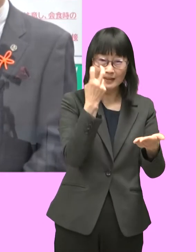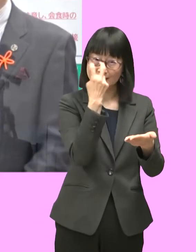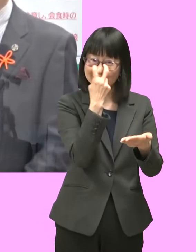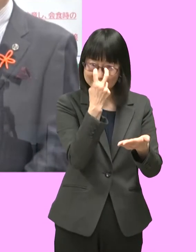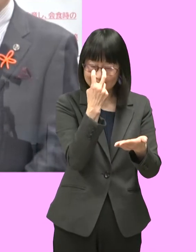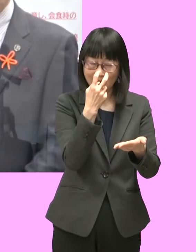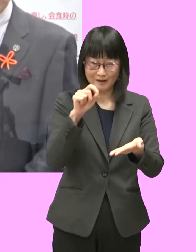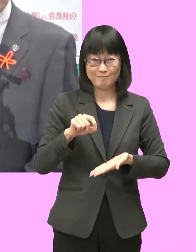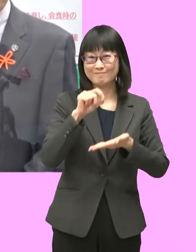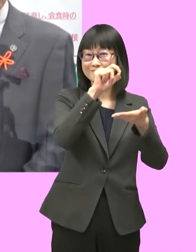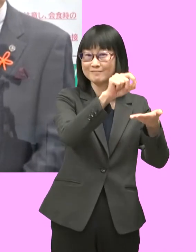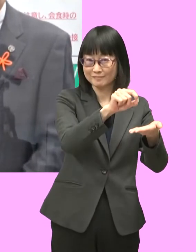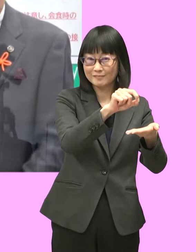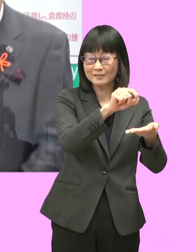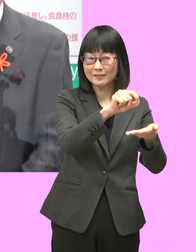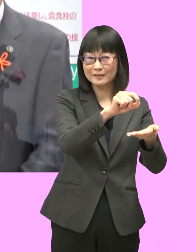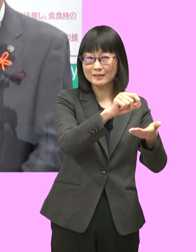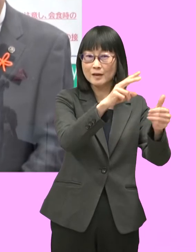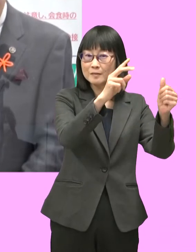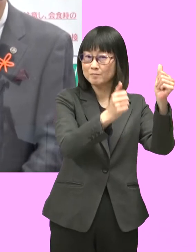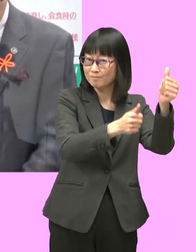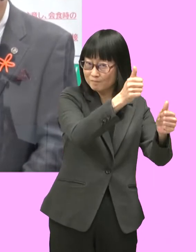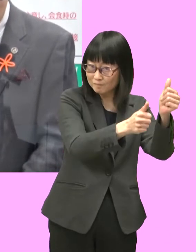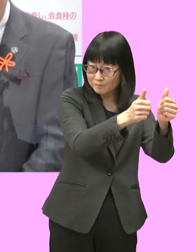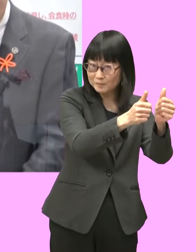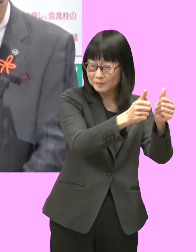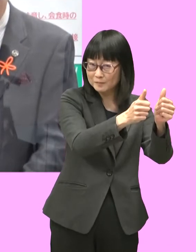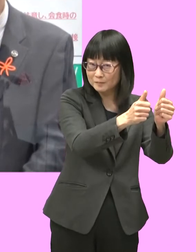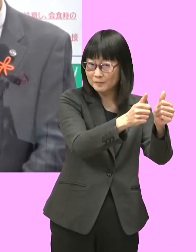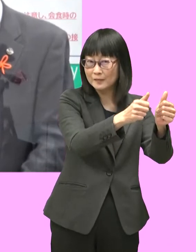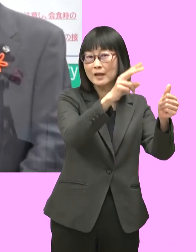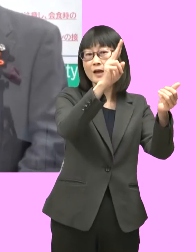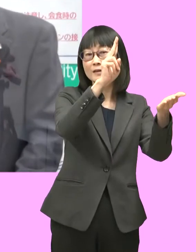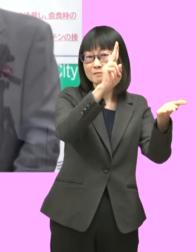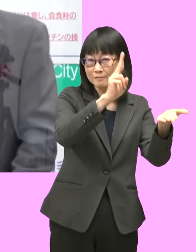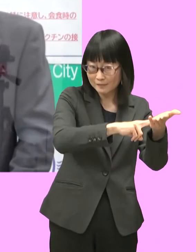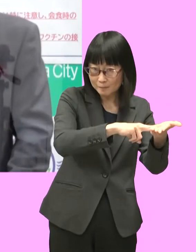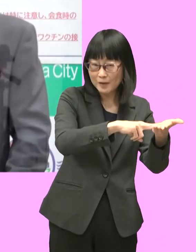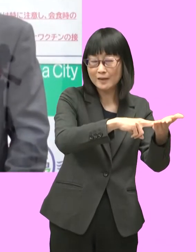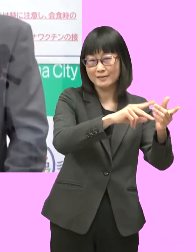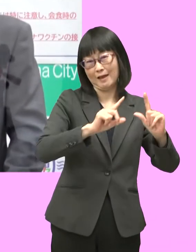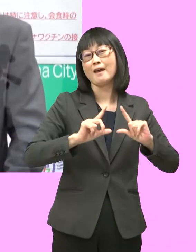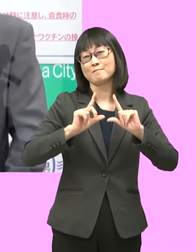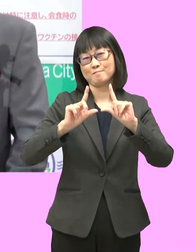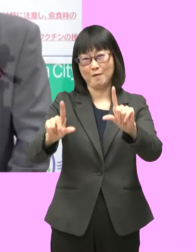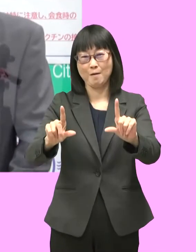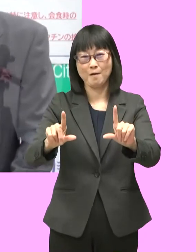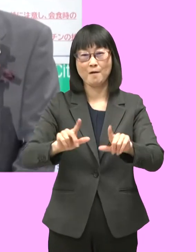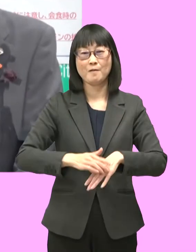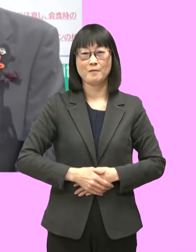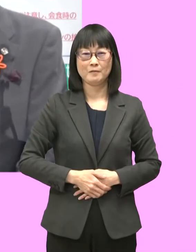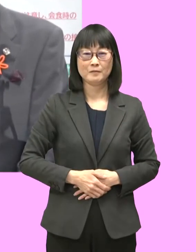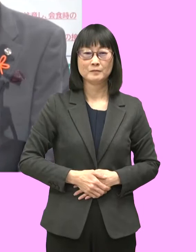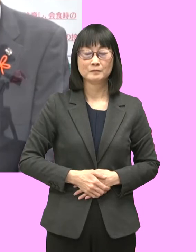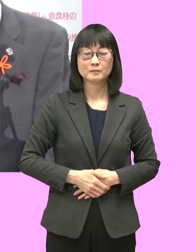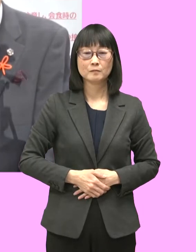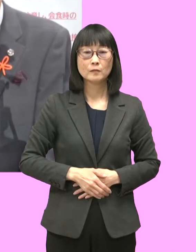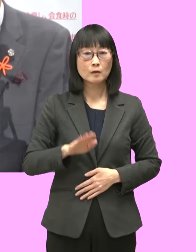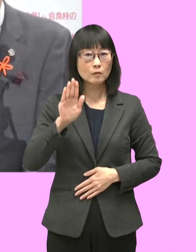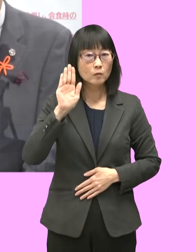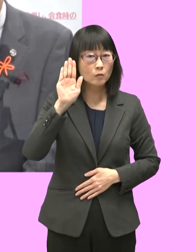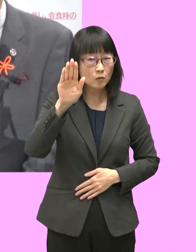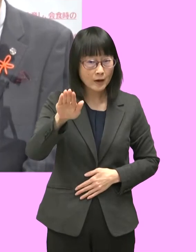は、合格したものは認証するという取り組みを進めてまいります。それから今後ですね、この福島スイーツプレミ